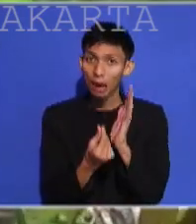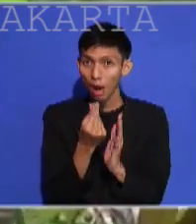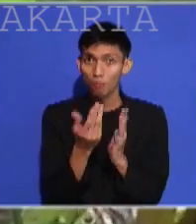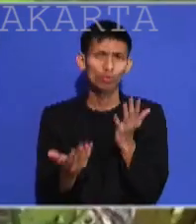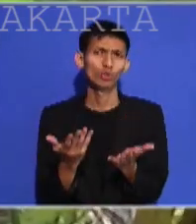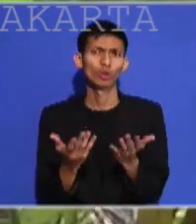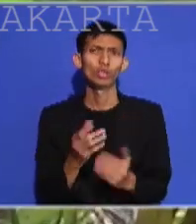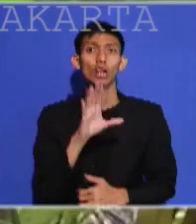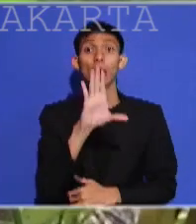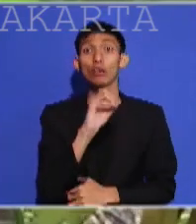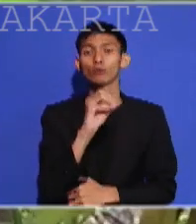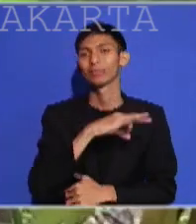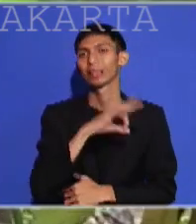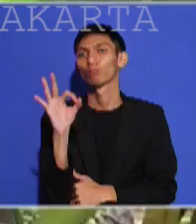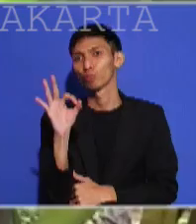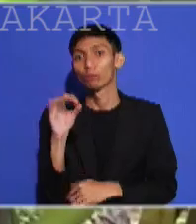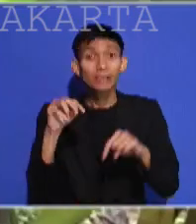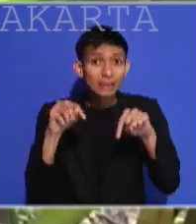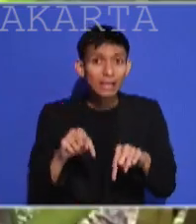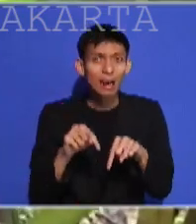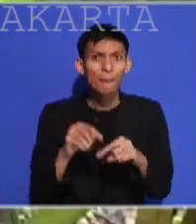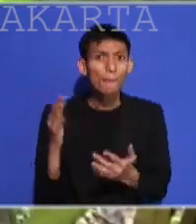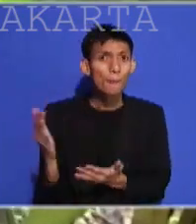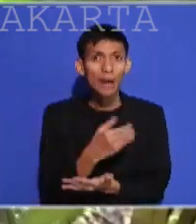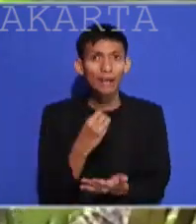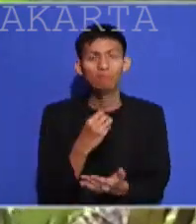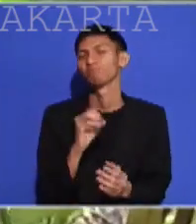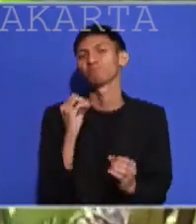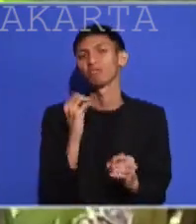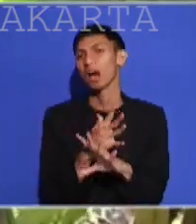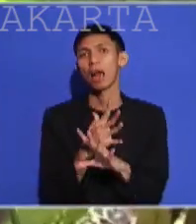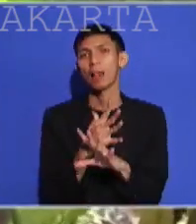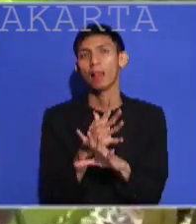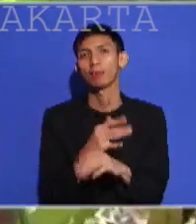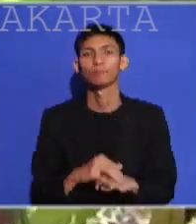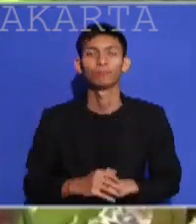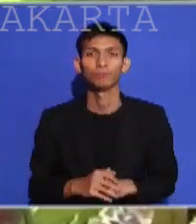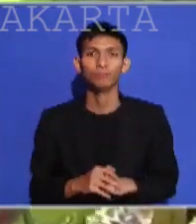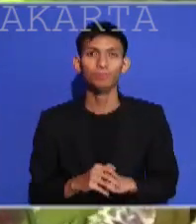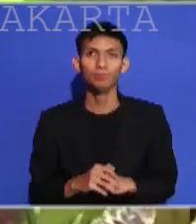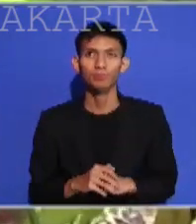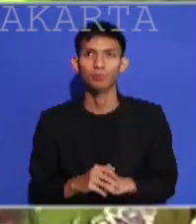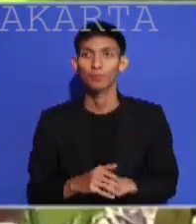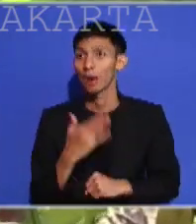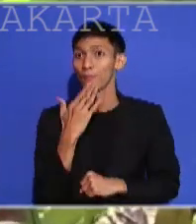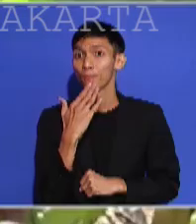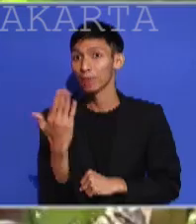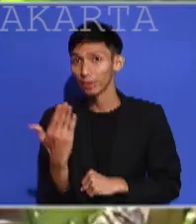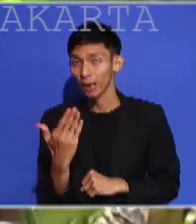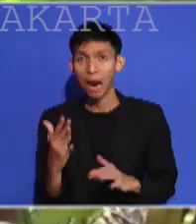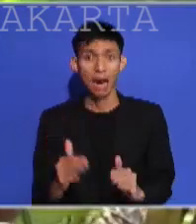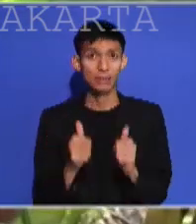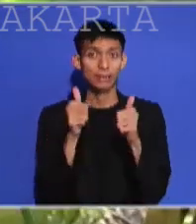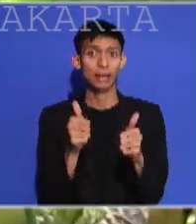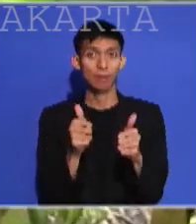300. Sakniki mboten panen blas niku lho, Mas. Nggih. Pikantuke pinten nek bisa anone niki? Mbok sak bagor